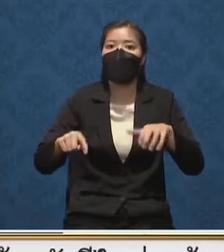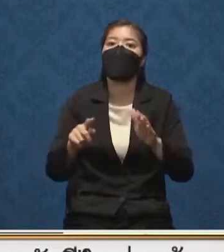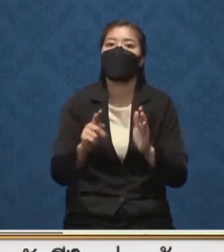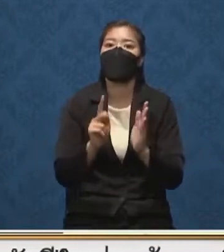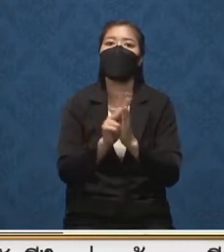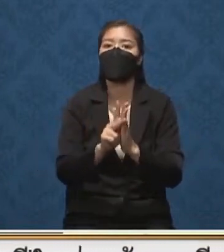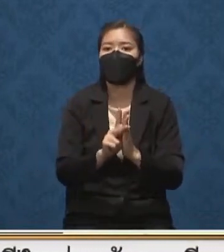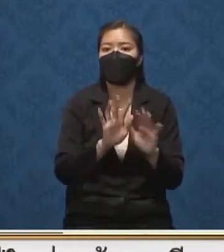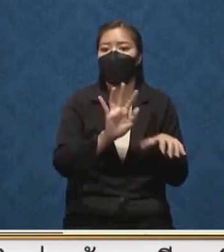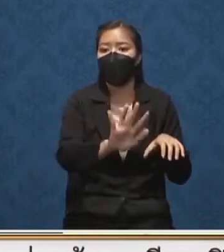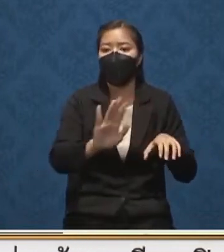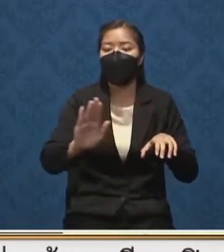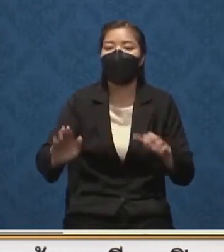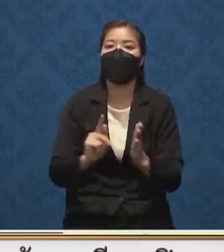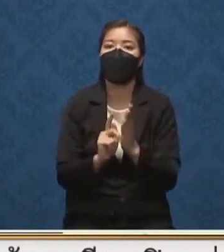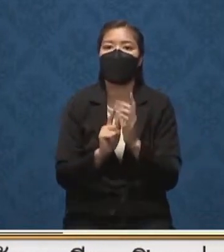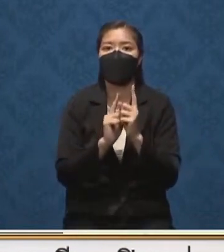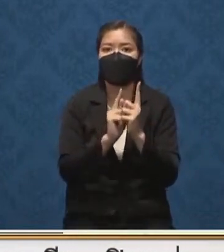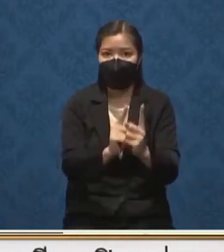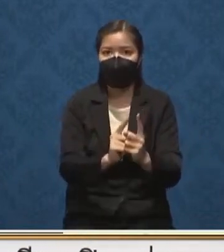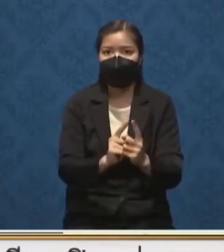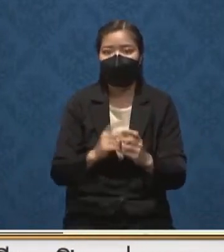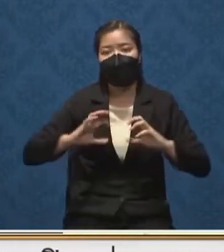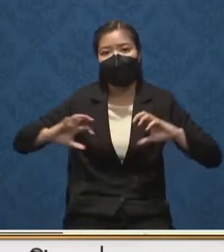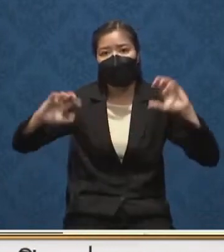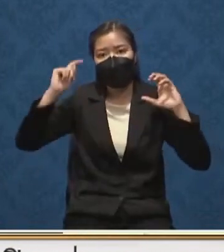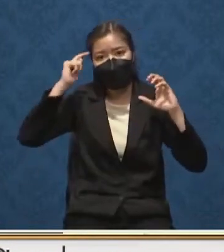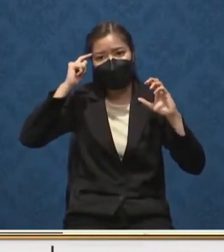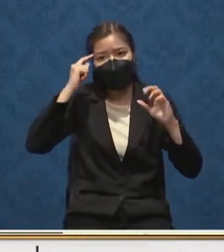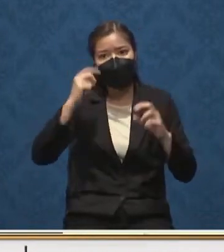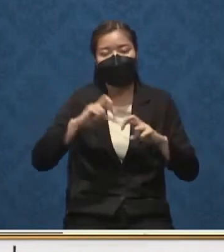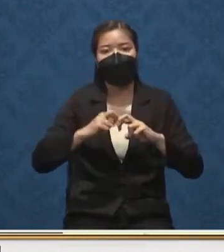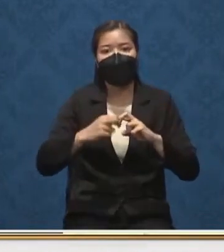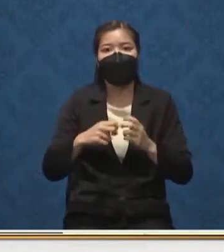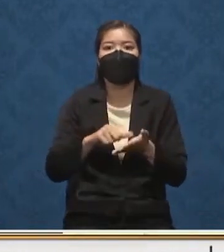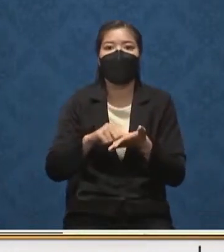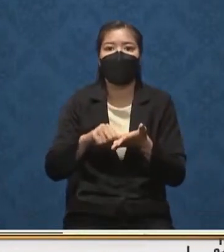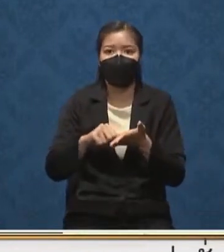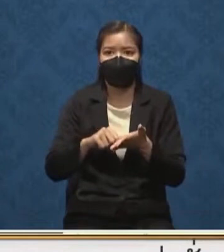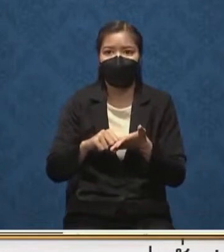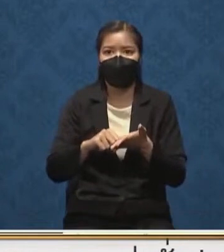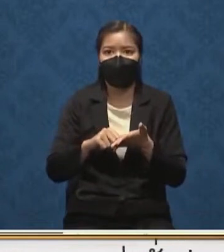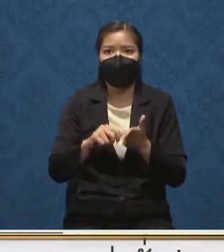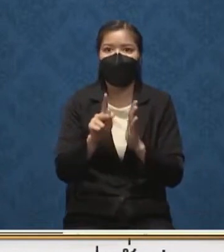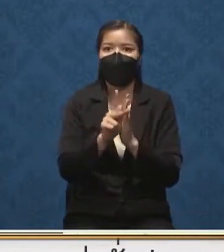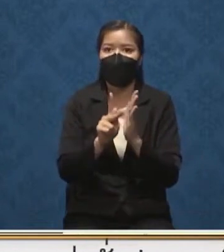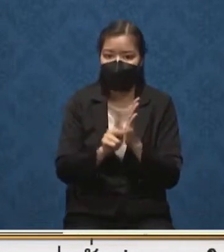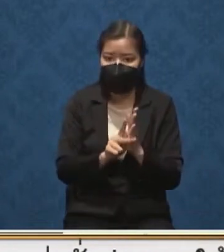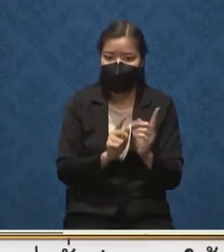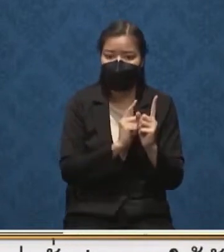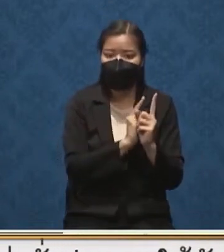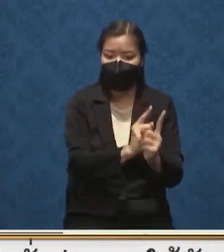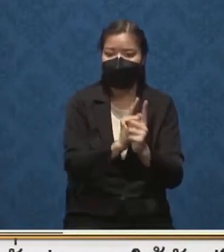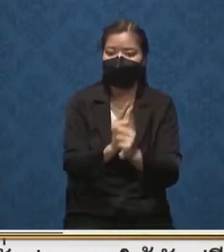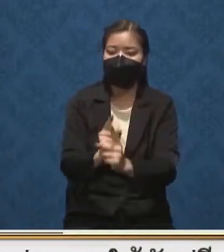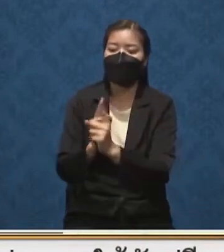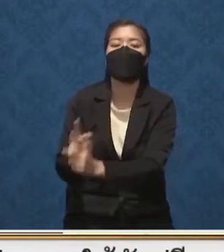ที่จะแก้ไขปัญหาเอ่อที่ที่หน่วยงานนั้นๆถือกฎหมายอยู่นะครับก็เรียนโดยภาพรวม